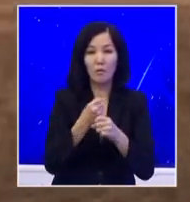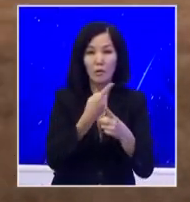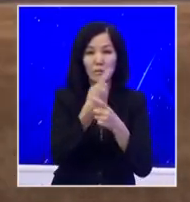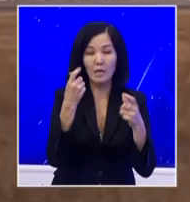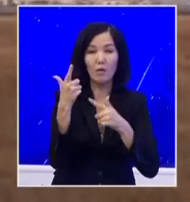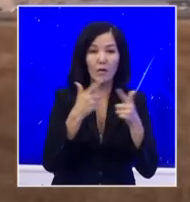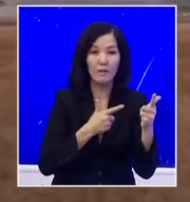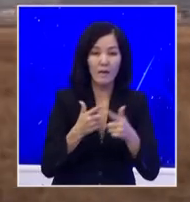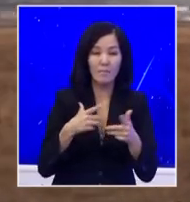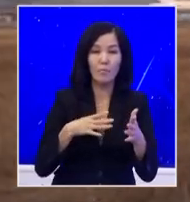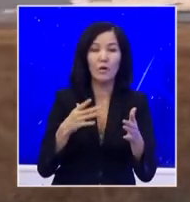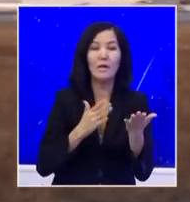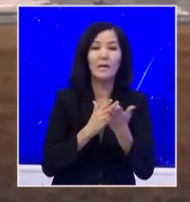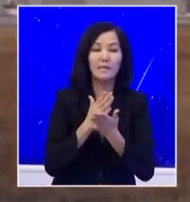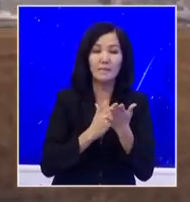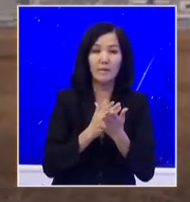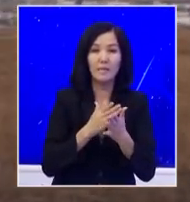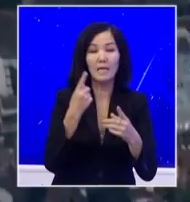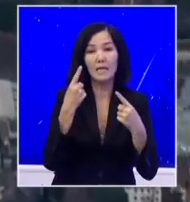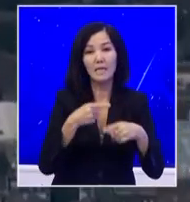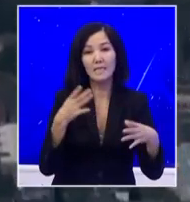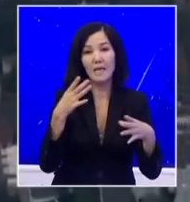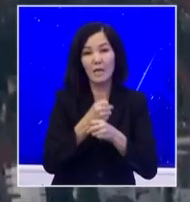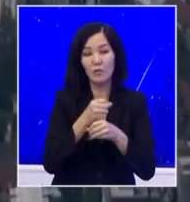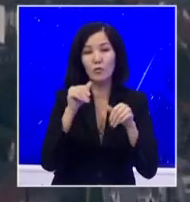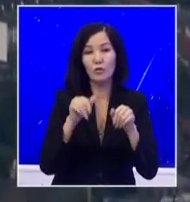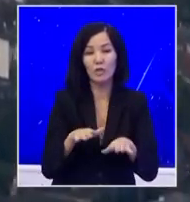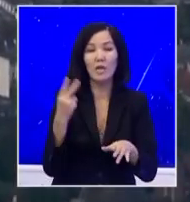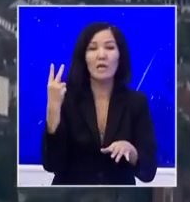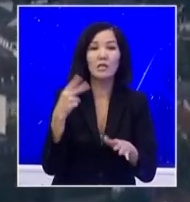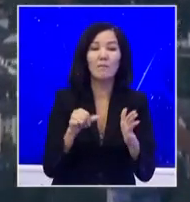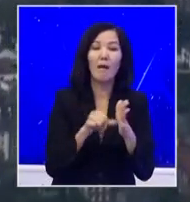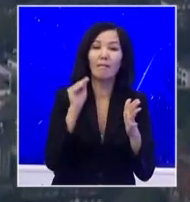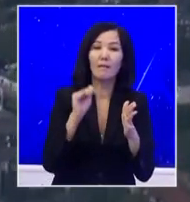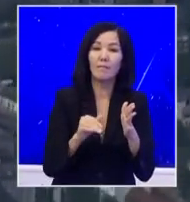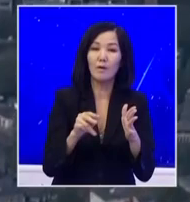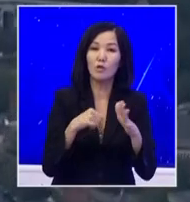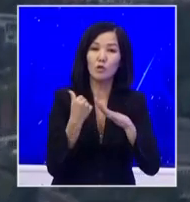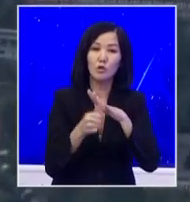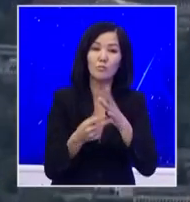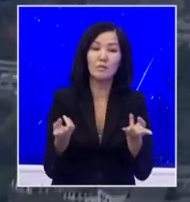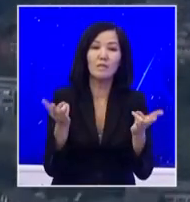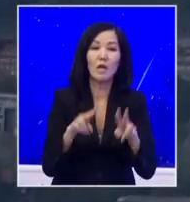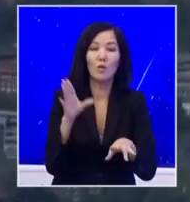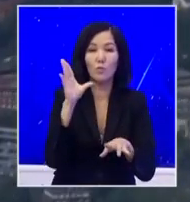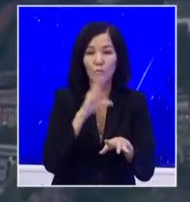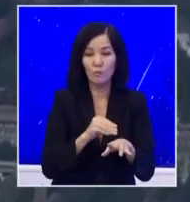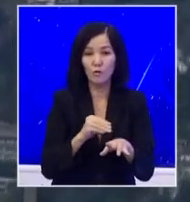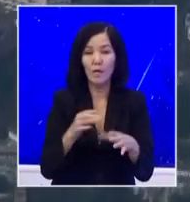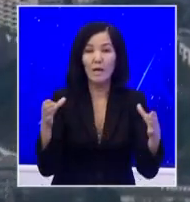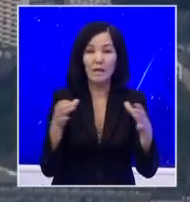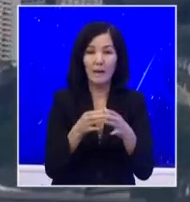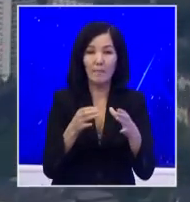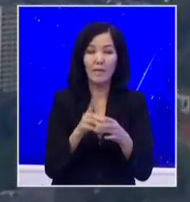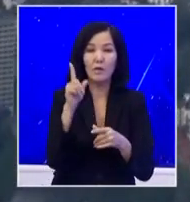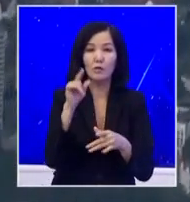болған. Ақырында қызметкерлерін қысқартуды шешті. Енді 26 мың адам жұмыссыз қалуы мүмкін. Сондай-ақ компания